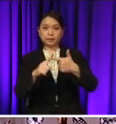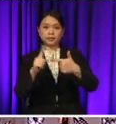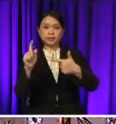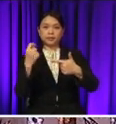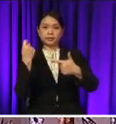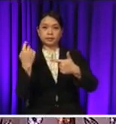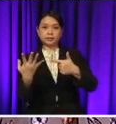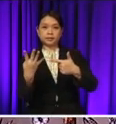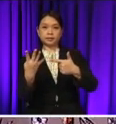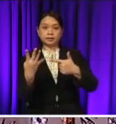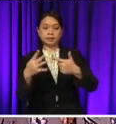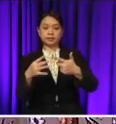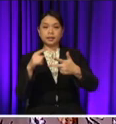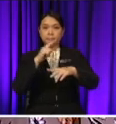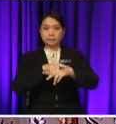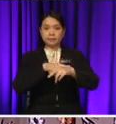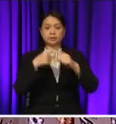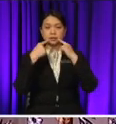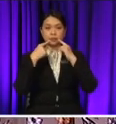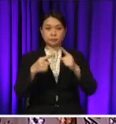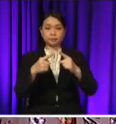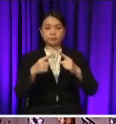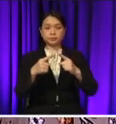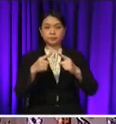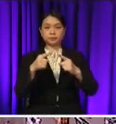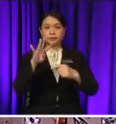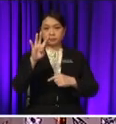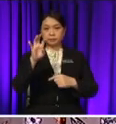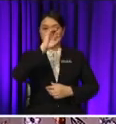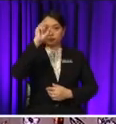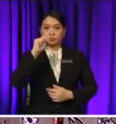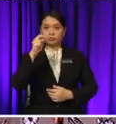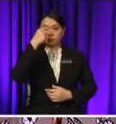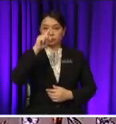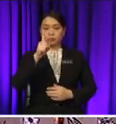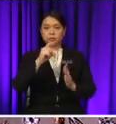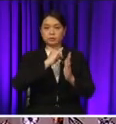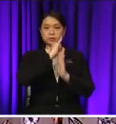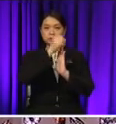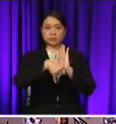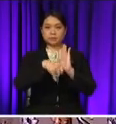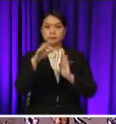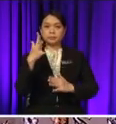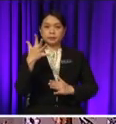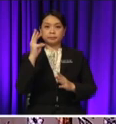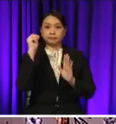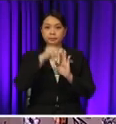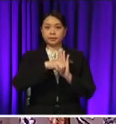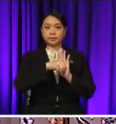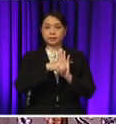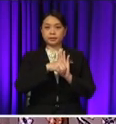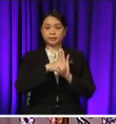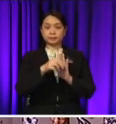Oke masih menjawab 40 soal lain untuk satu jam 15 menit Jadi kalau kita cuma